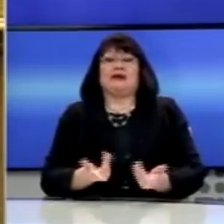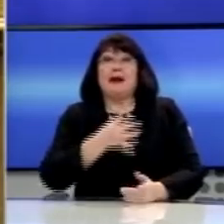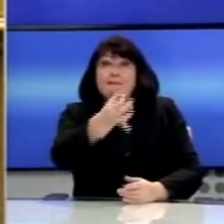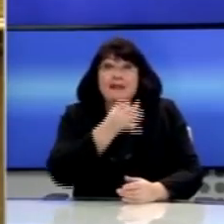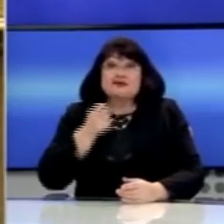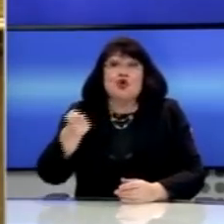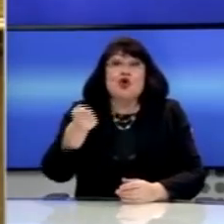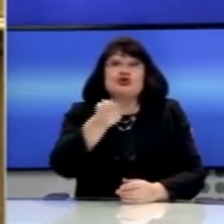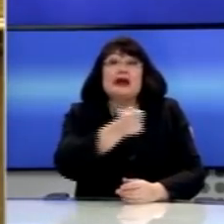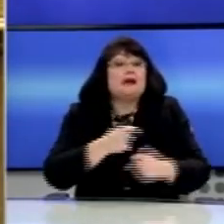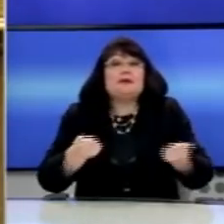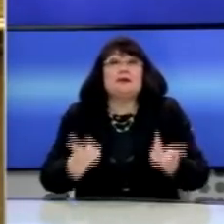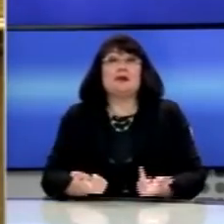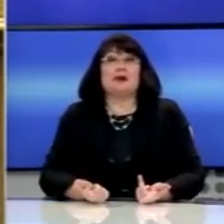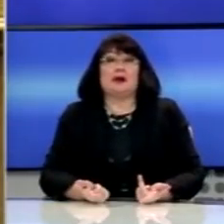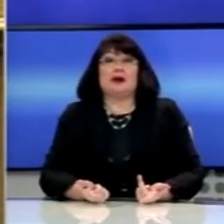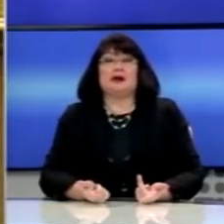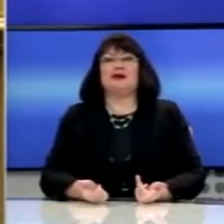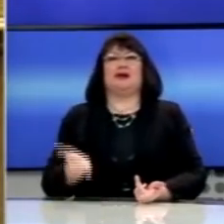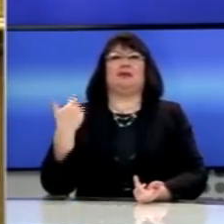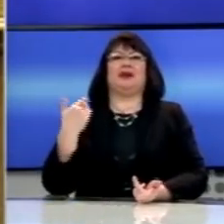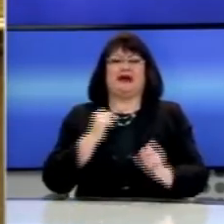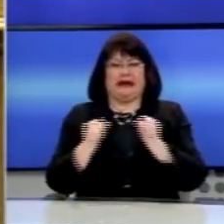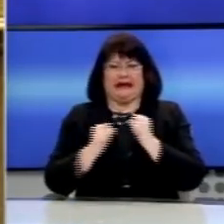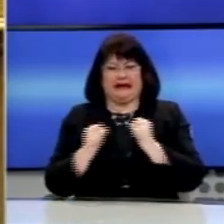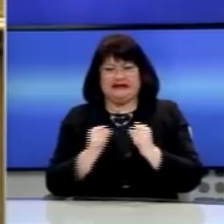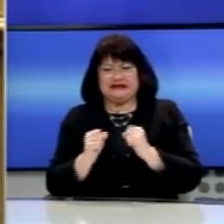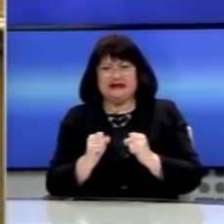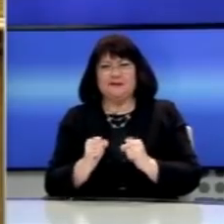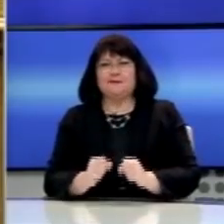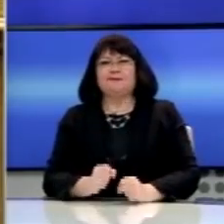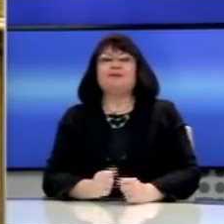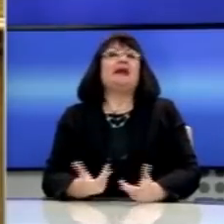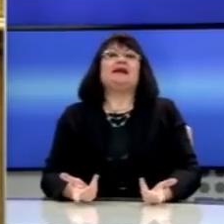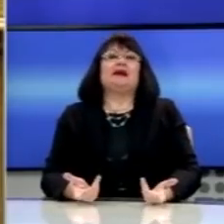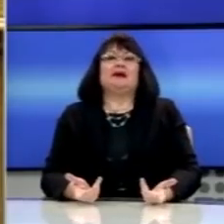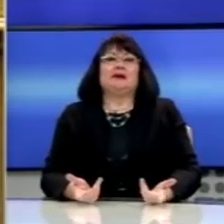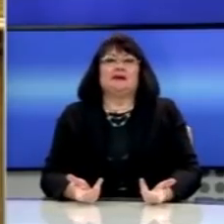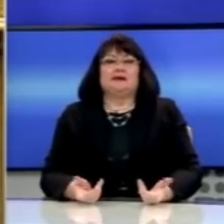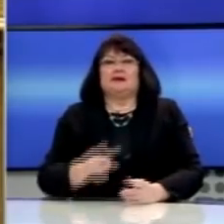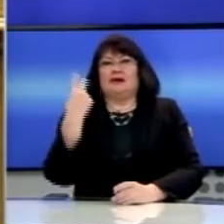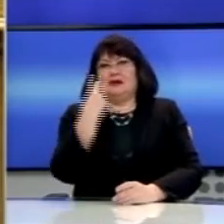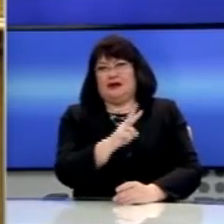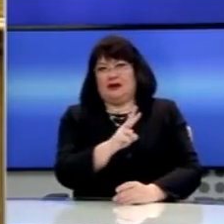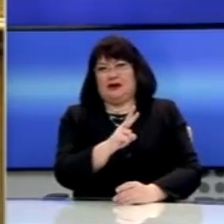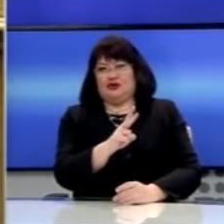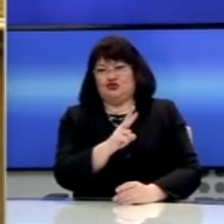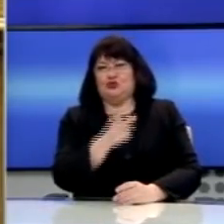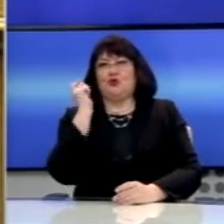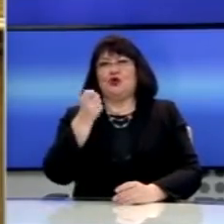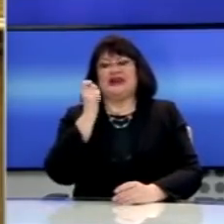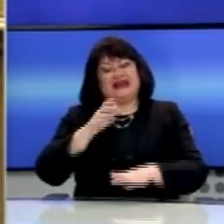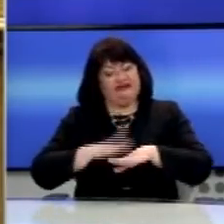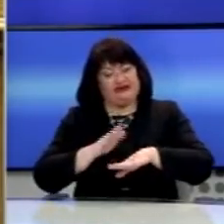με τα χρέη τους. Στα χρέη της προηγούμενης κρίσης, αποτέλεσμα βέβαια και της δικής σας φορολογιστικής